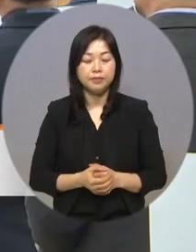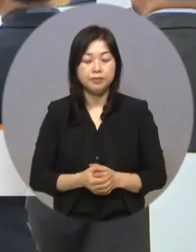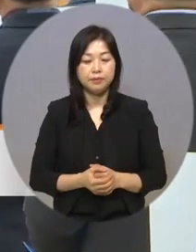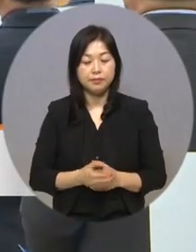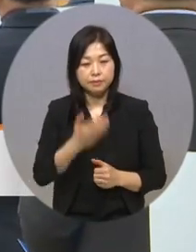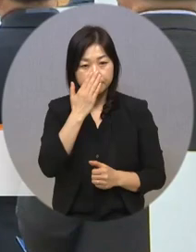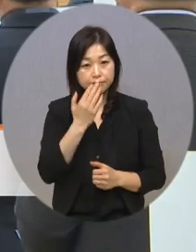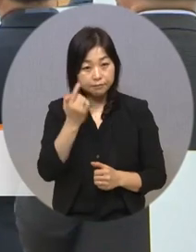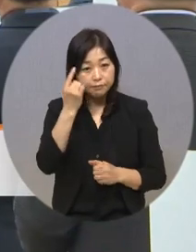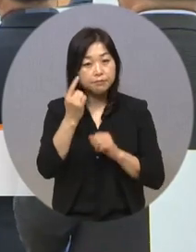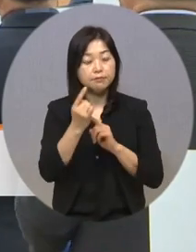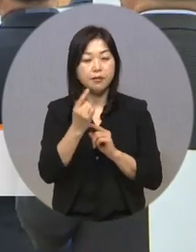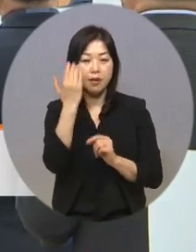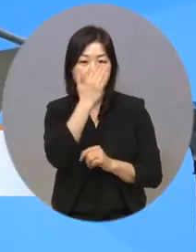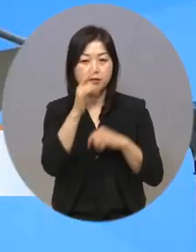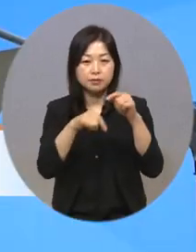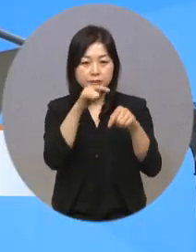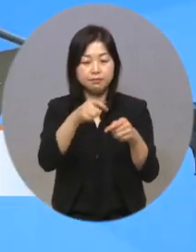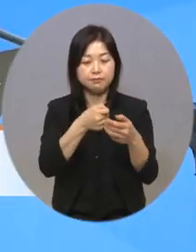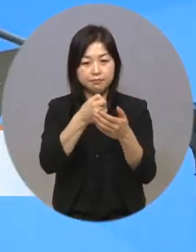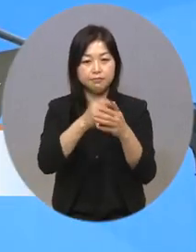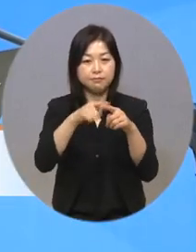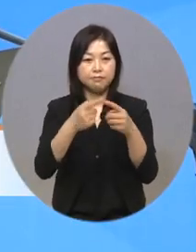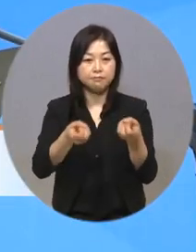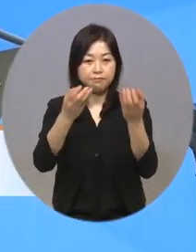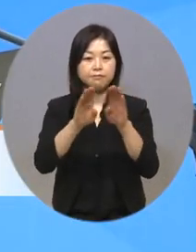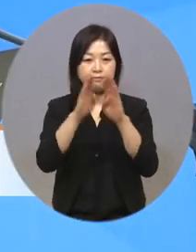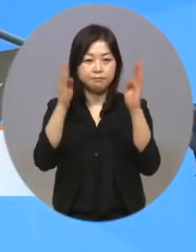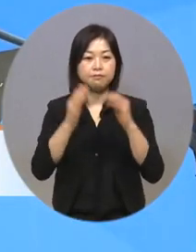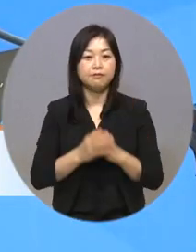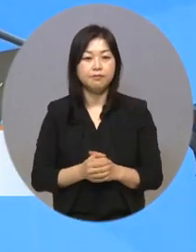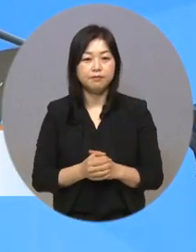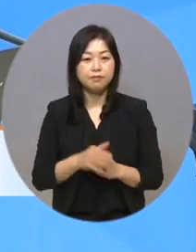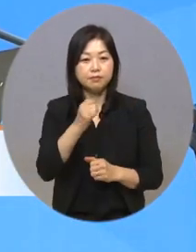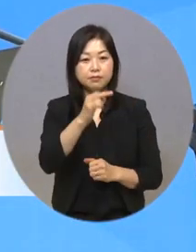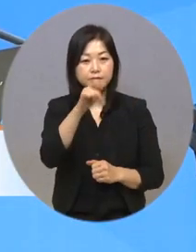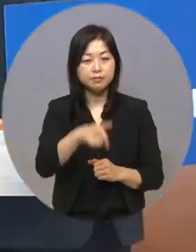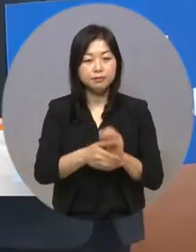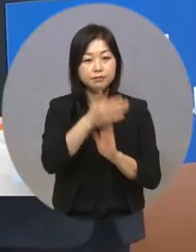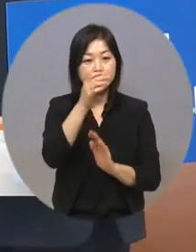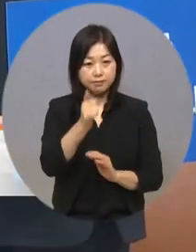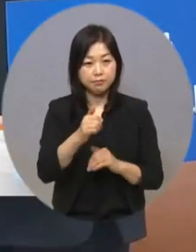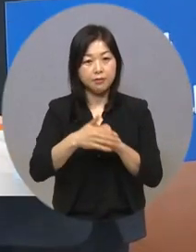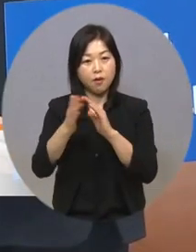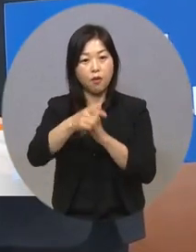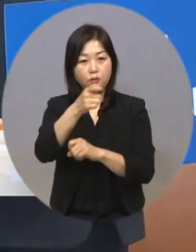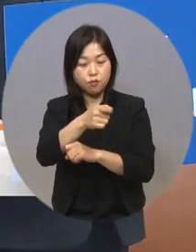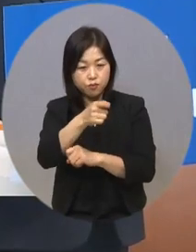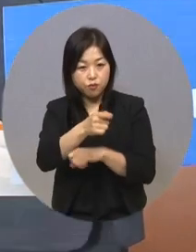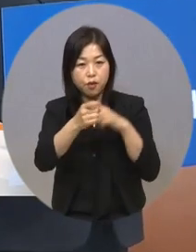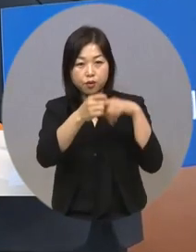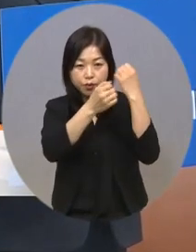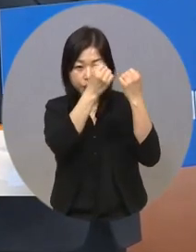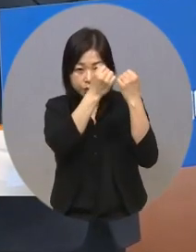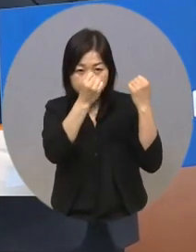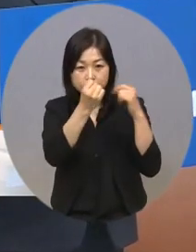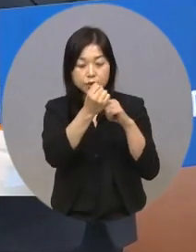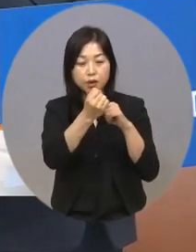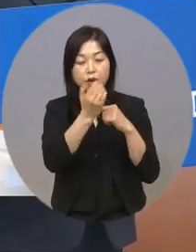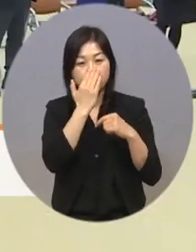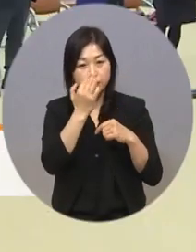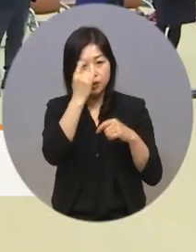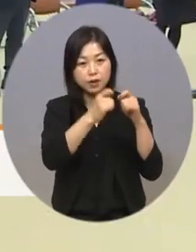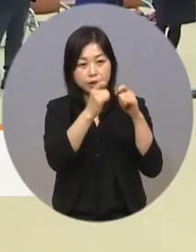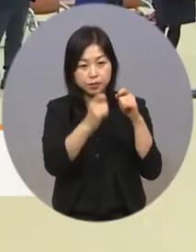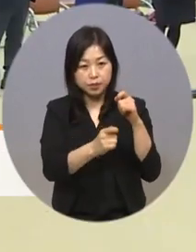순천시는 지난 3일 청렴실천 다짐대회를 개최했습니다. 허석 시장을 비롯해 공무원노조 순천시 지부와 간부